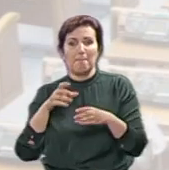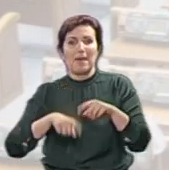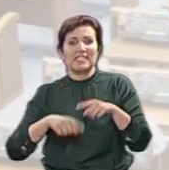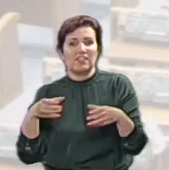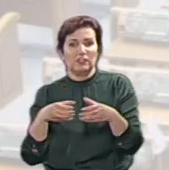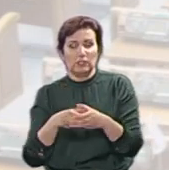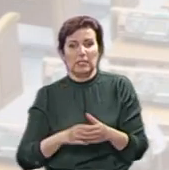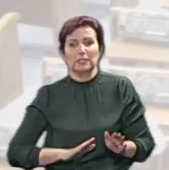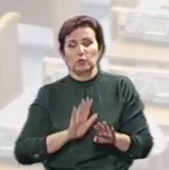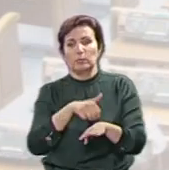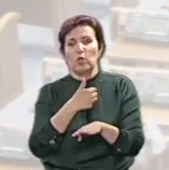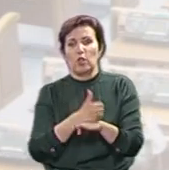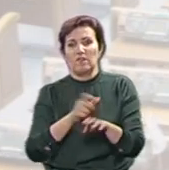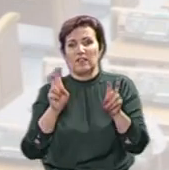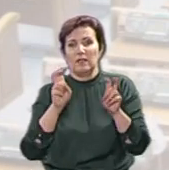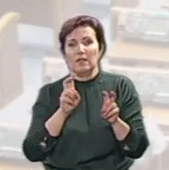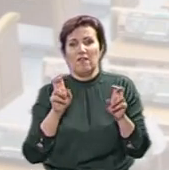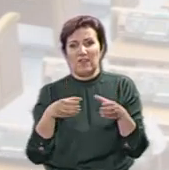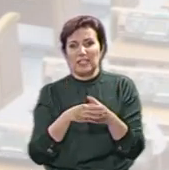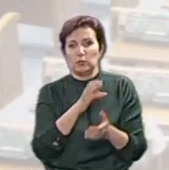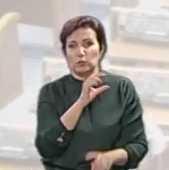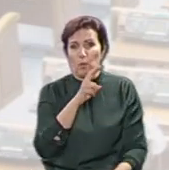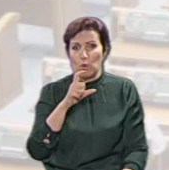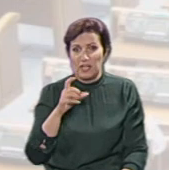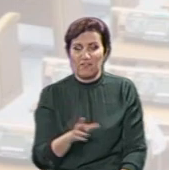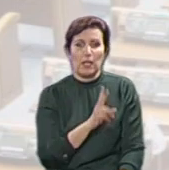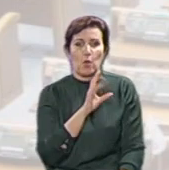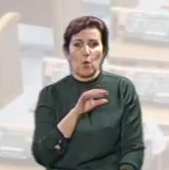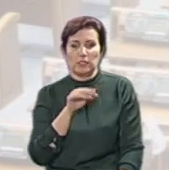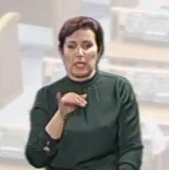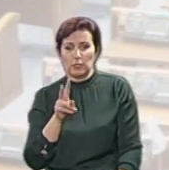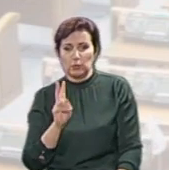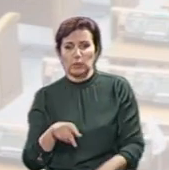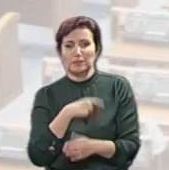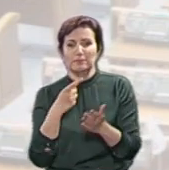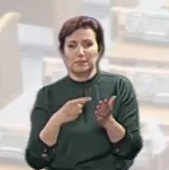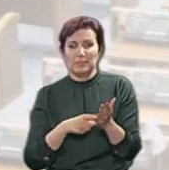«Батьківщина», заступник голови фракції Сергій Соболєв та Олена Кондратюк, секретар парламентського комітету з